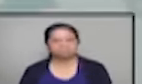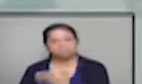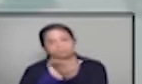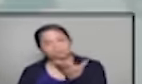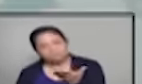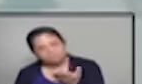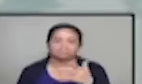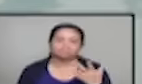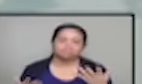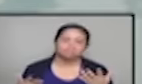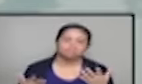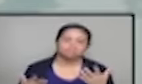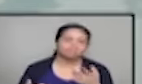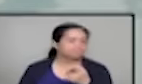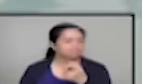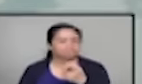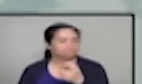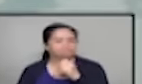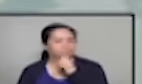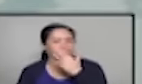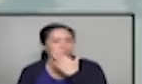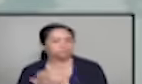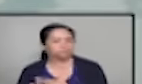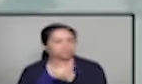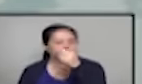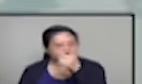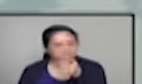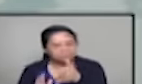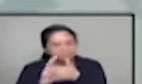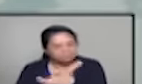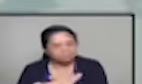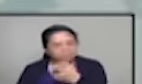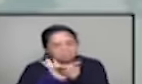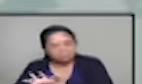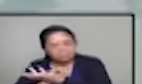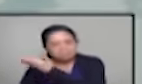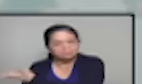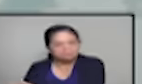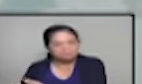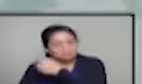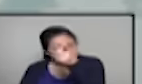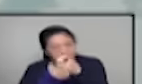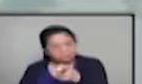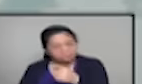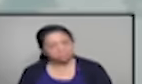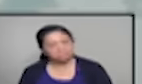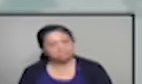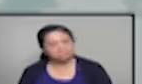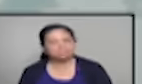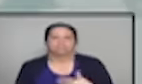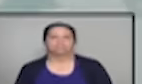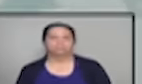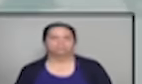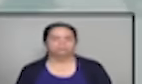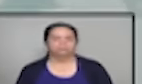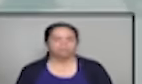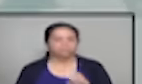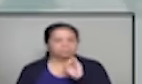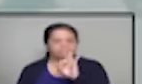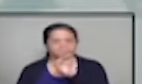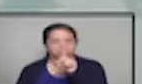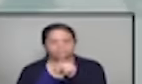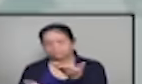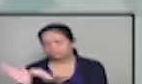Sir Michael. Hindi maganda pakinggan na ikaw na ngayon gumawa ng kabalasubasan ikaw pa yung nambubuli. Anyway, sir, kung meron ka